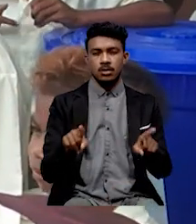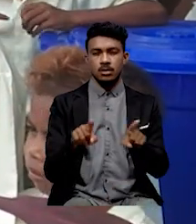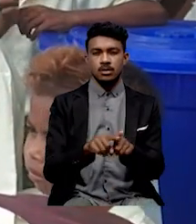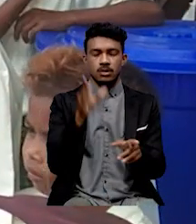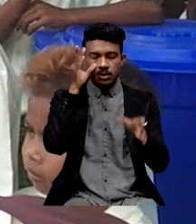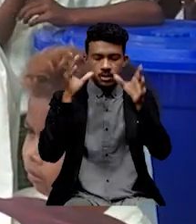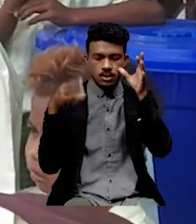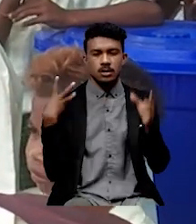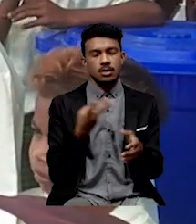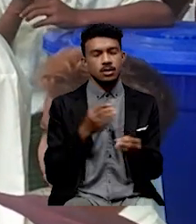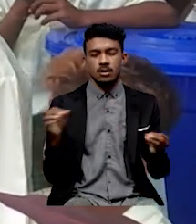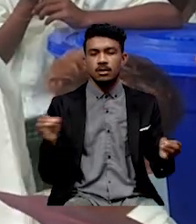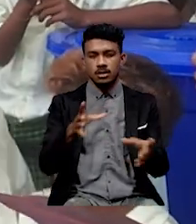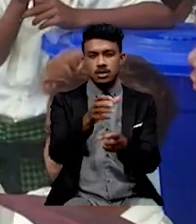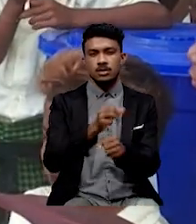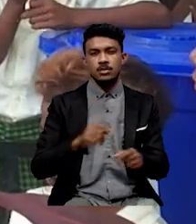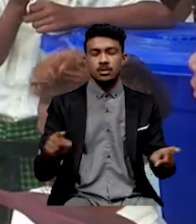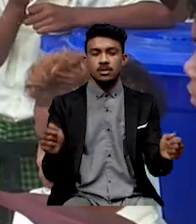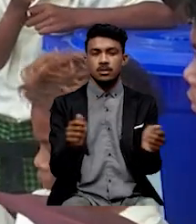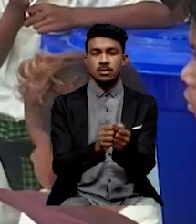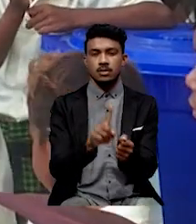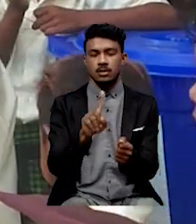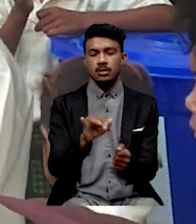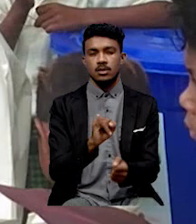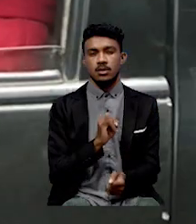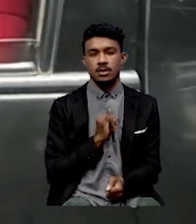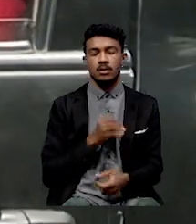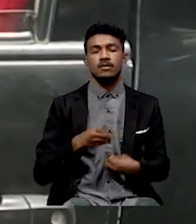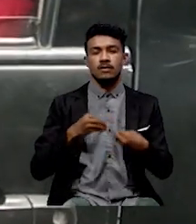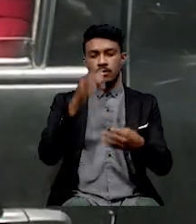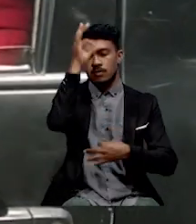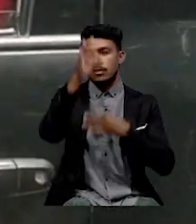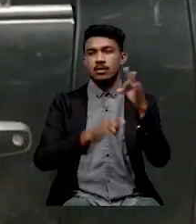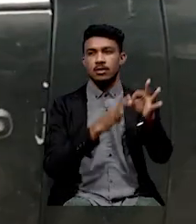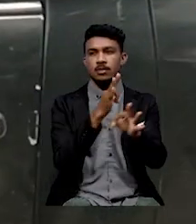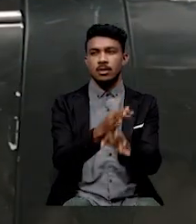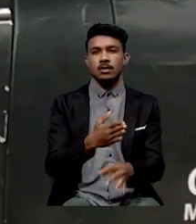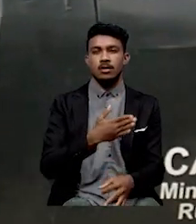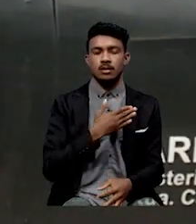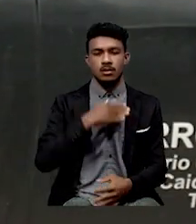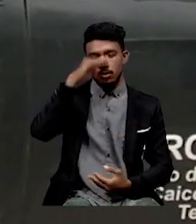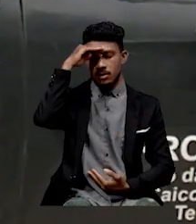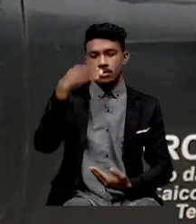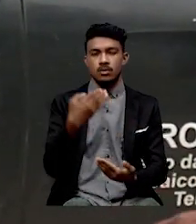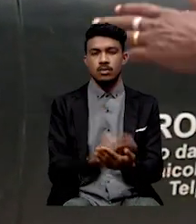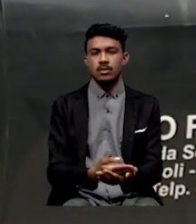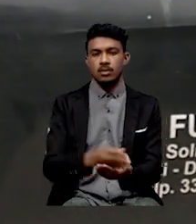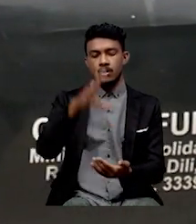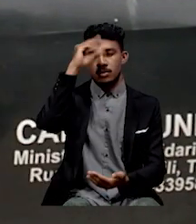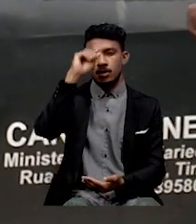kita lah sih. Ini pasti tanpa hal kafir banyak. Tapi hal ini orang mana mesra, nih beres